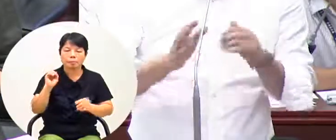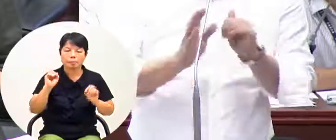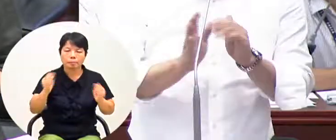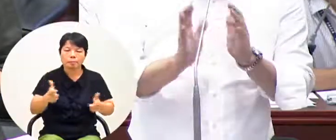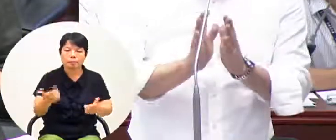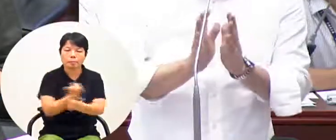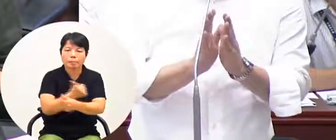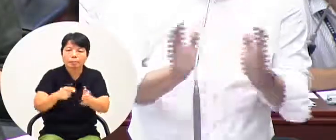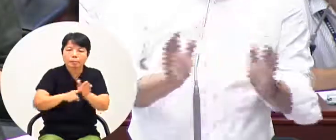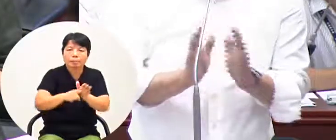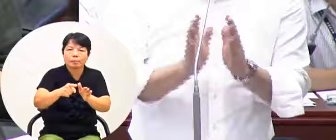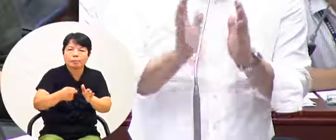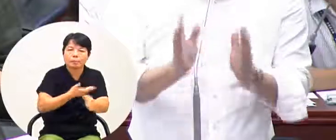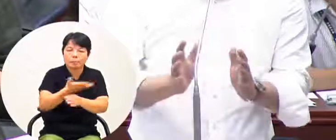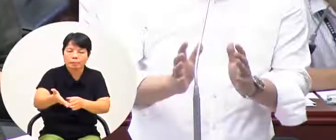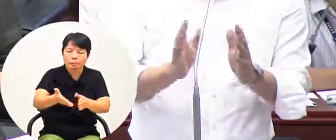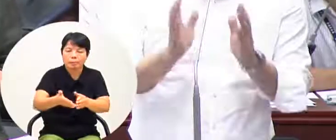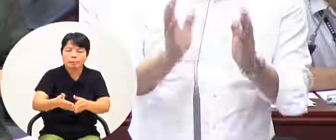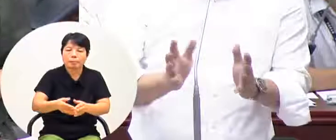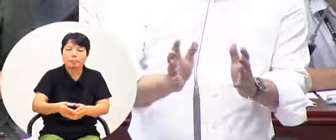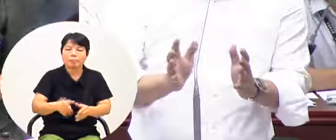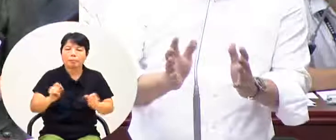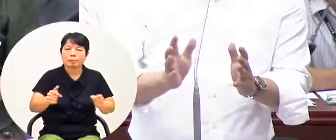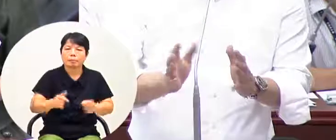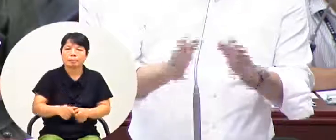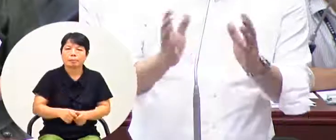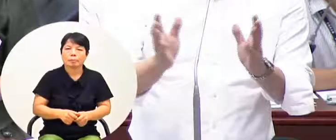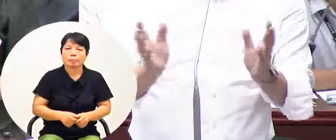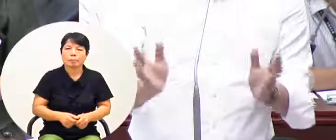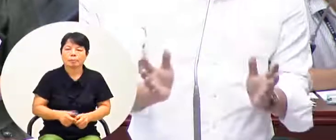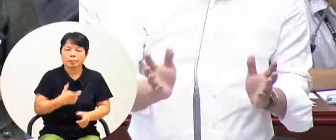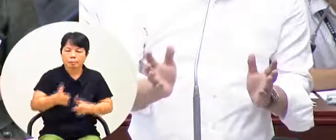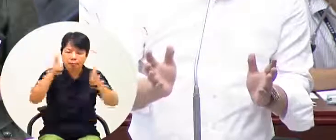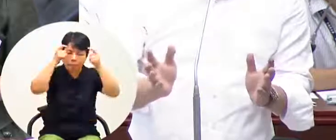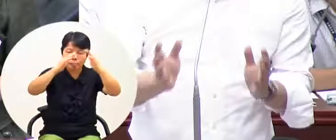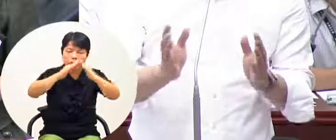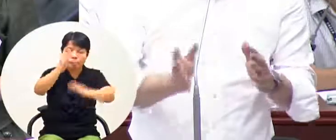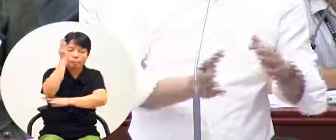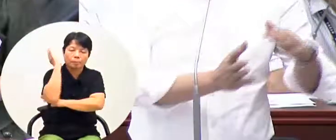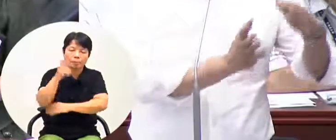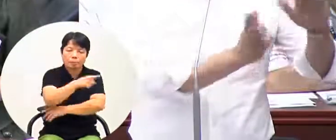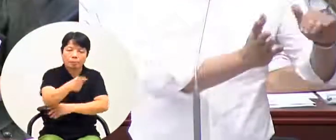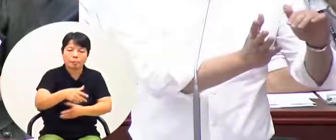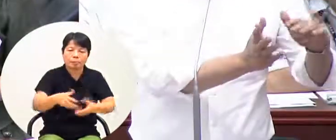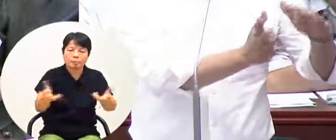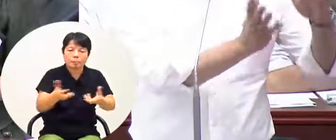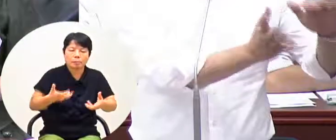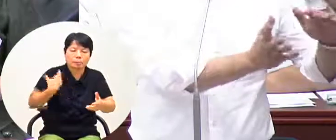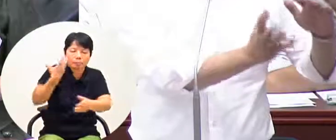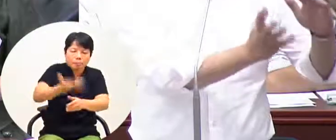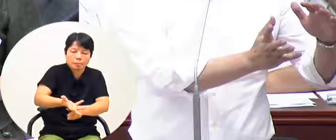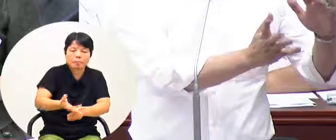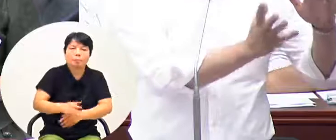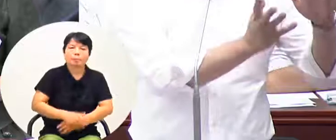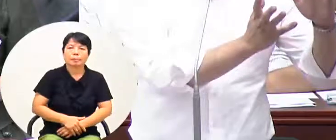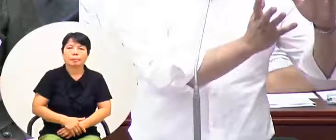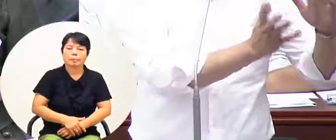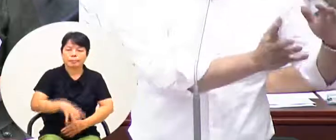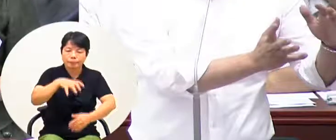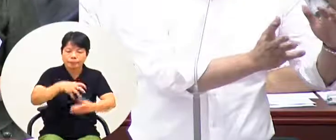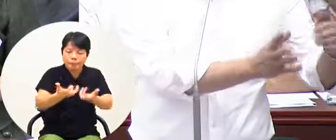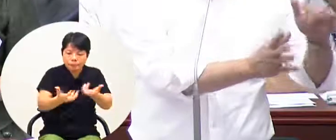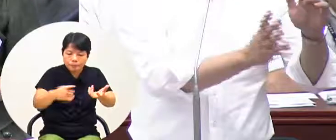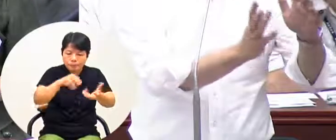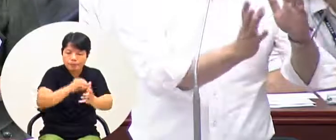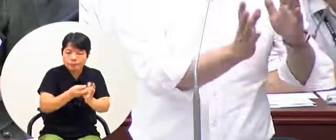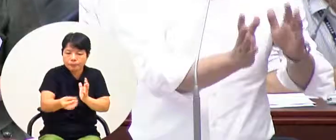来，不是说全部都是由政府来新建提供出来的量，它其中有的是用既有的房子去改